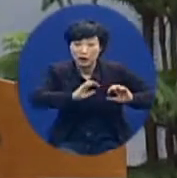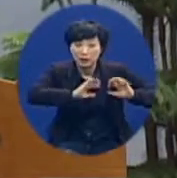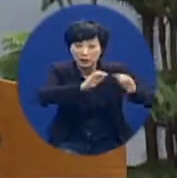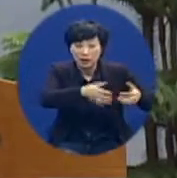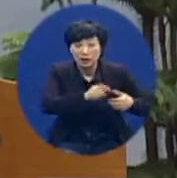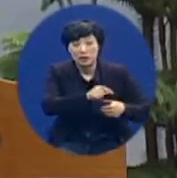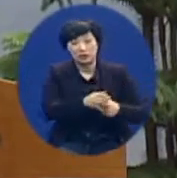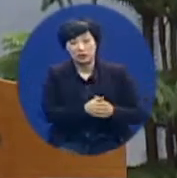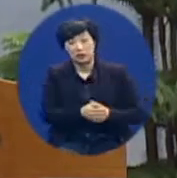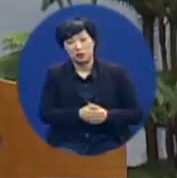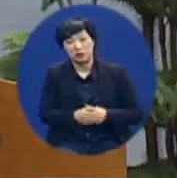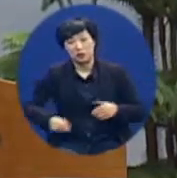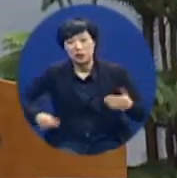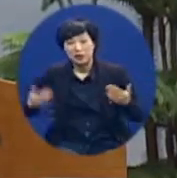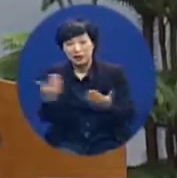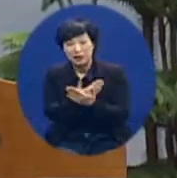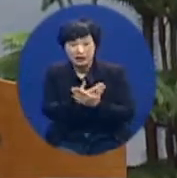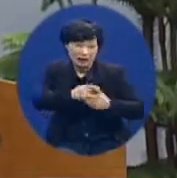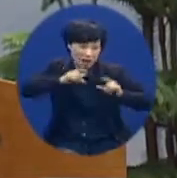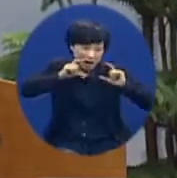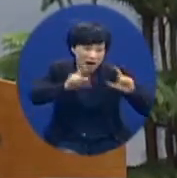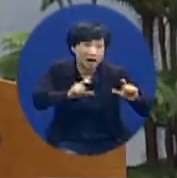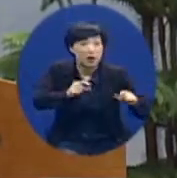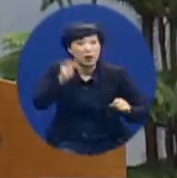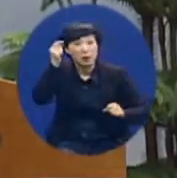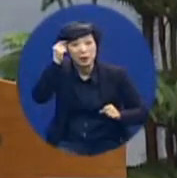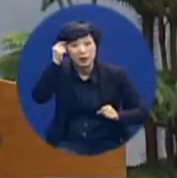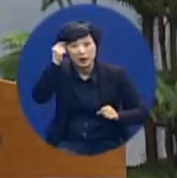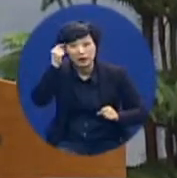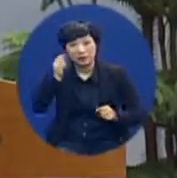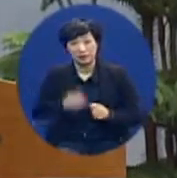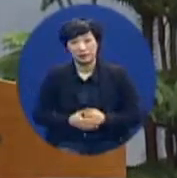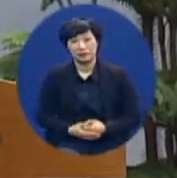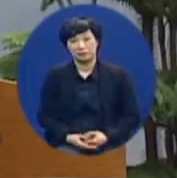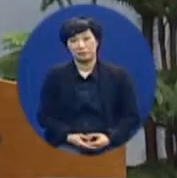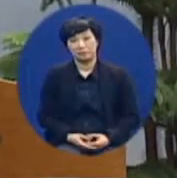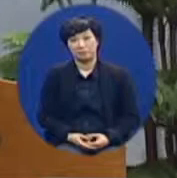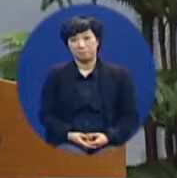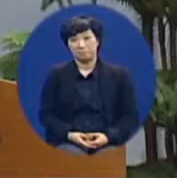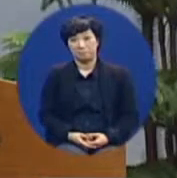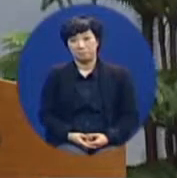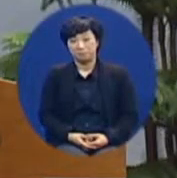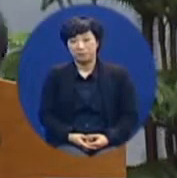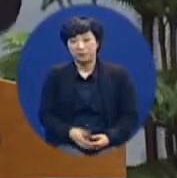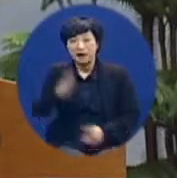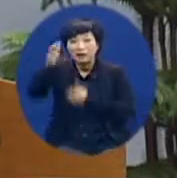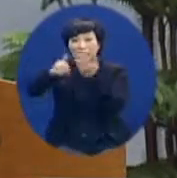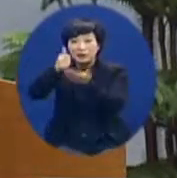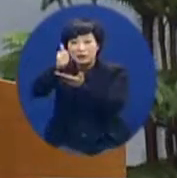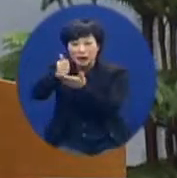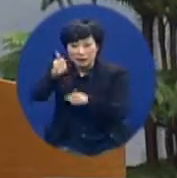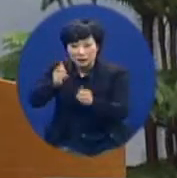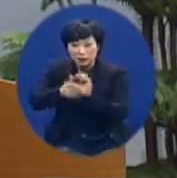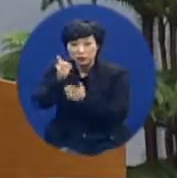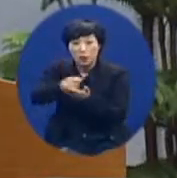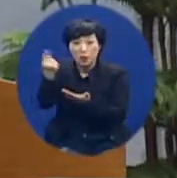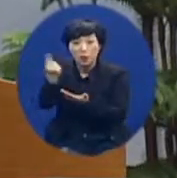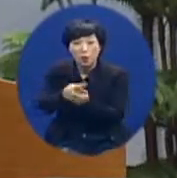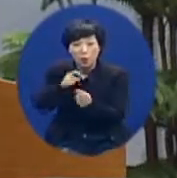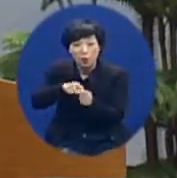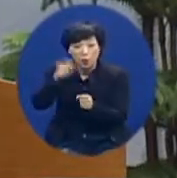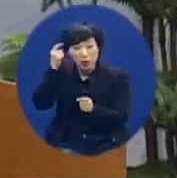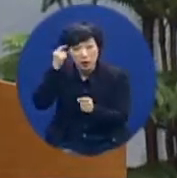나라에게 회개하라고 선전포고한 것은 선전포고한 것은 그래서 하나님의 아들이 나타나신 것은